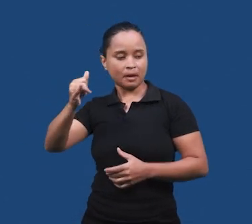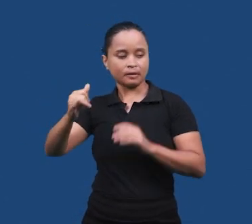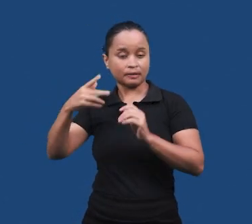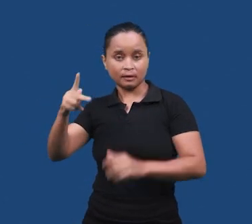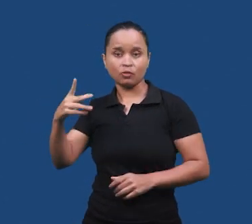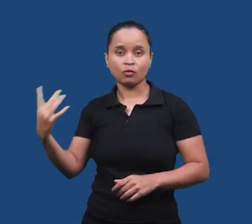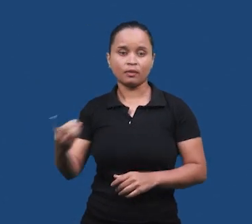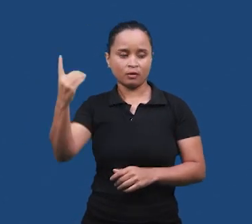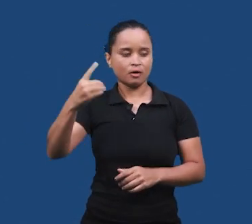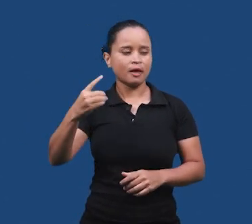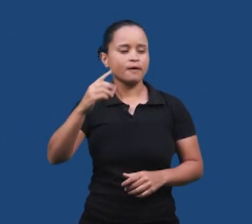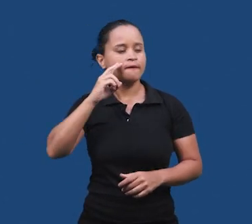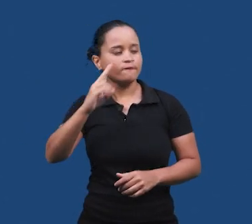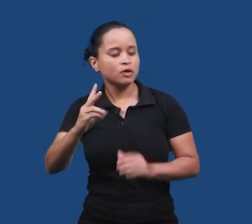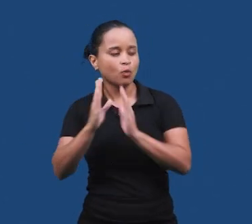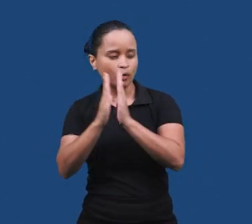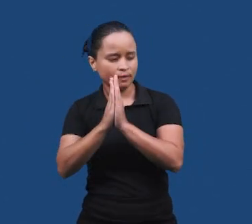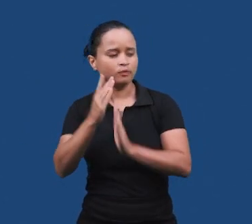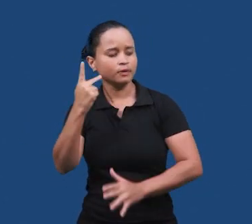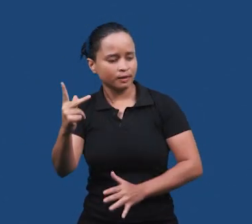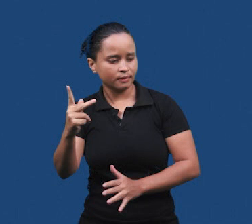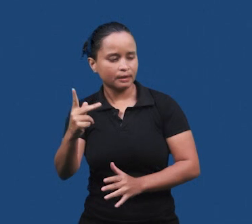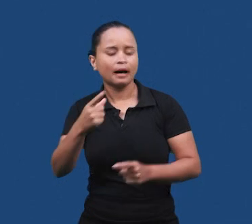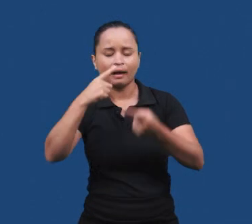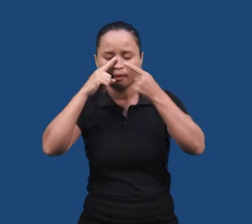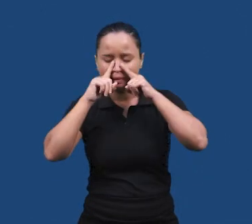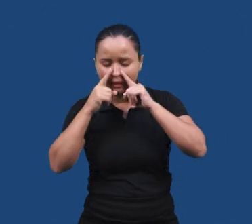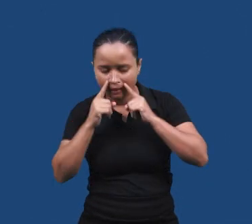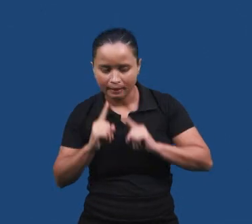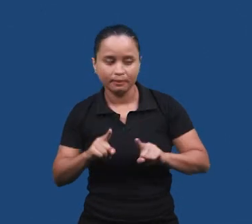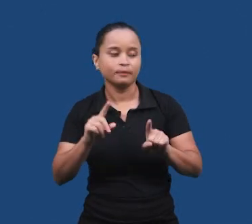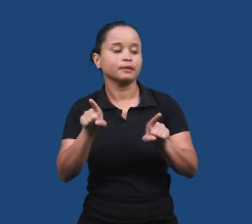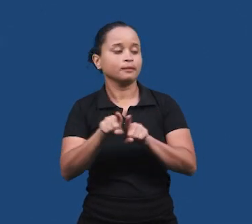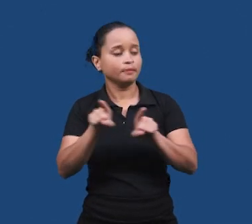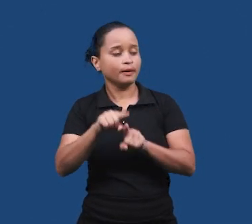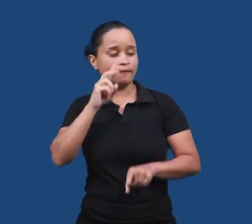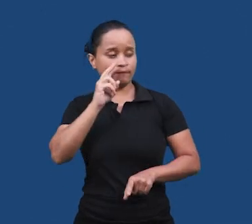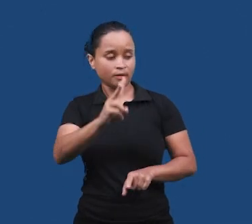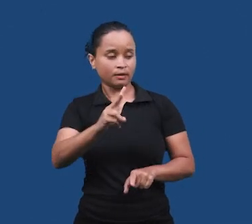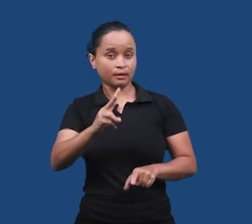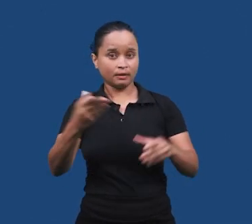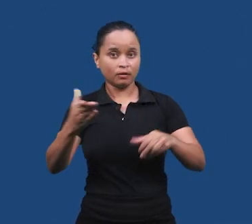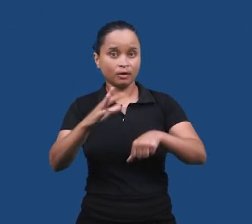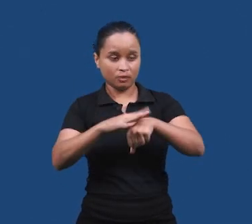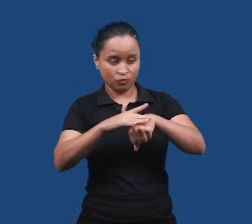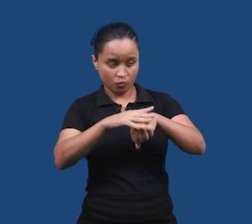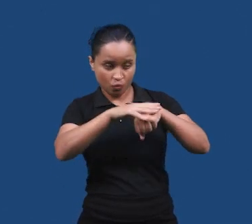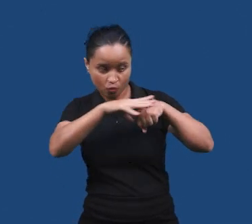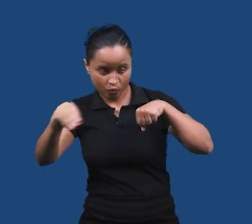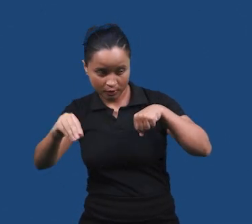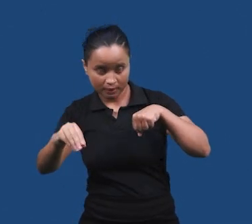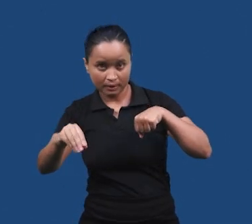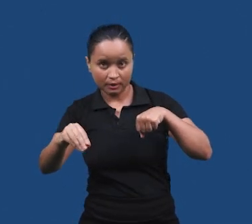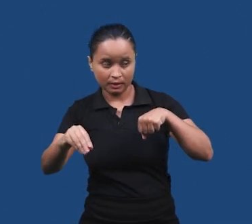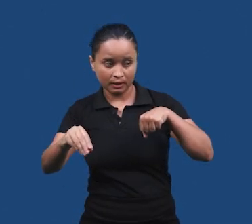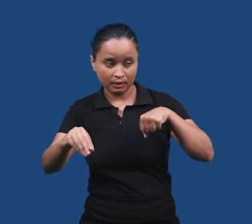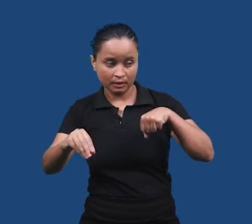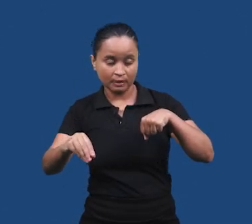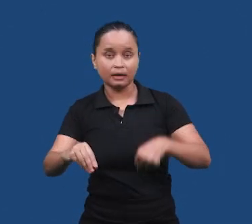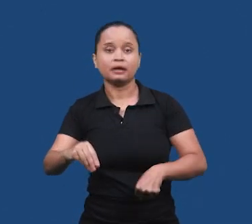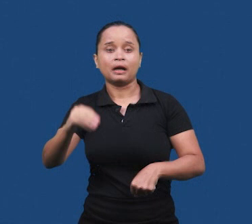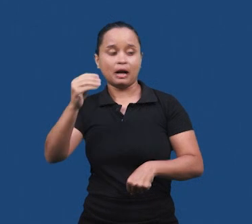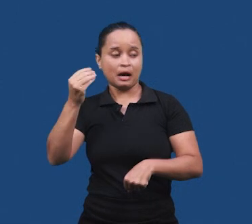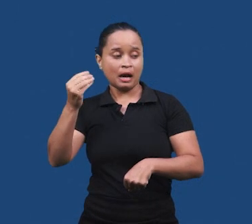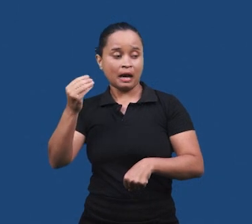David, j'ai entendu ta prière, j'ai vu tes larmes, voici, je te guérirai, au 3e jour